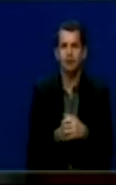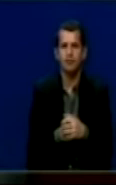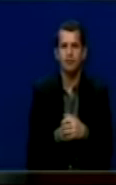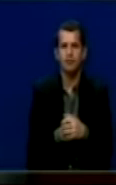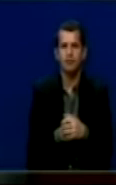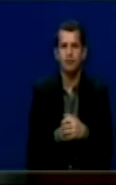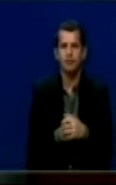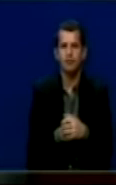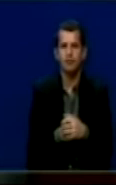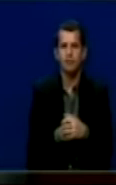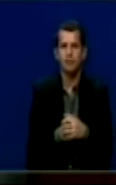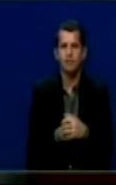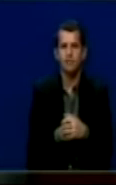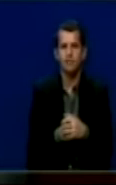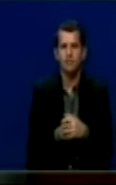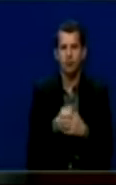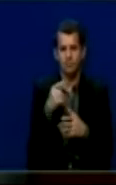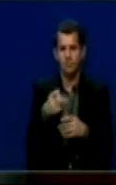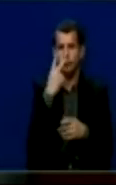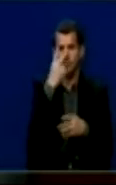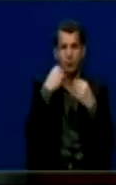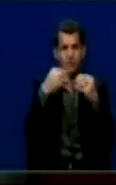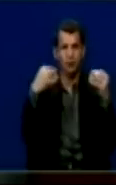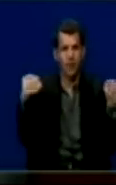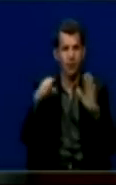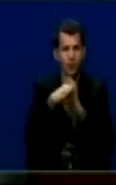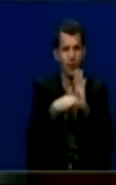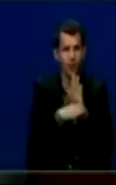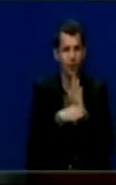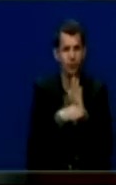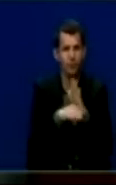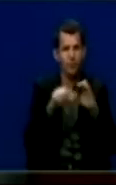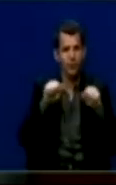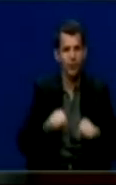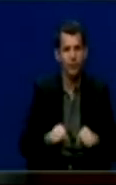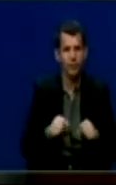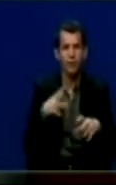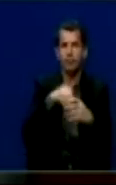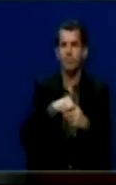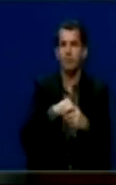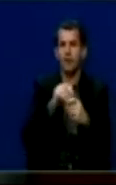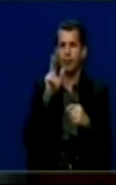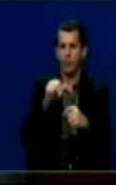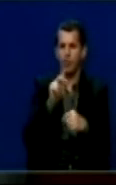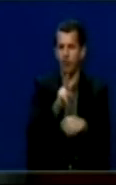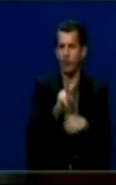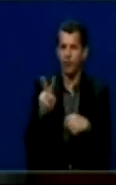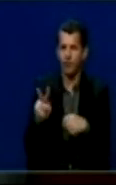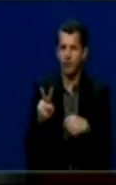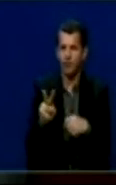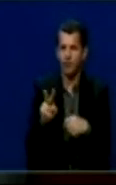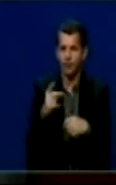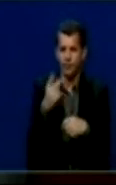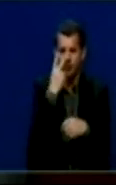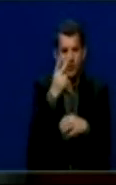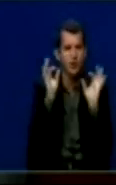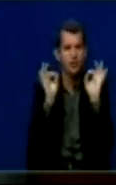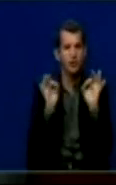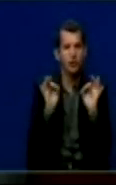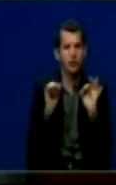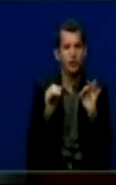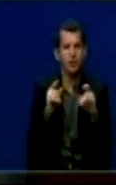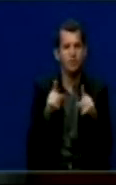Këto hapa që janë të elaboruara në programin e alternativës qeverise përfshin televizjes vetëvendosje, përfshin që nga ato për sigurimin e një